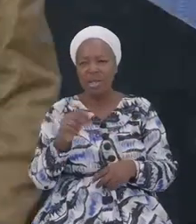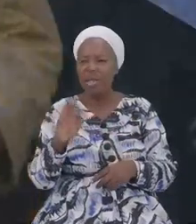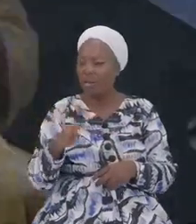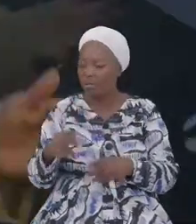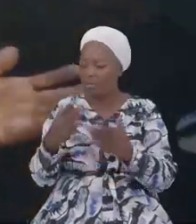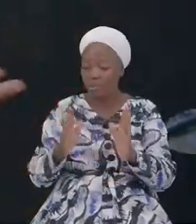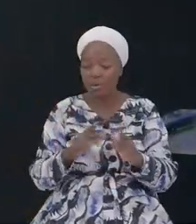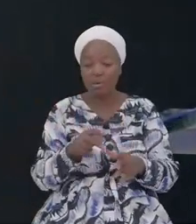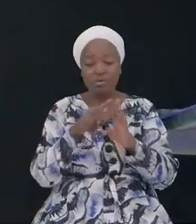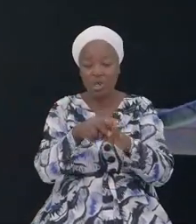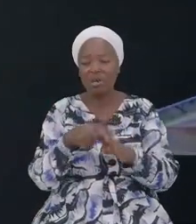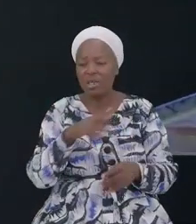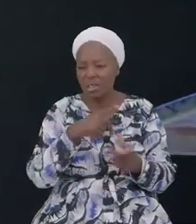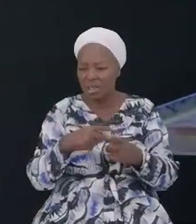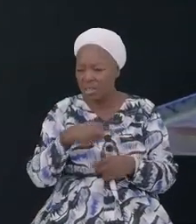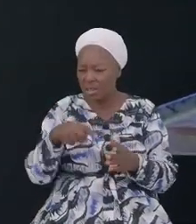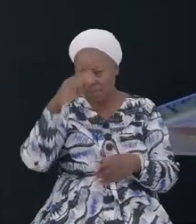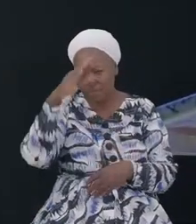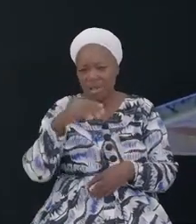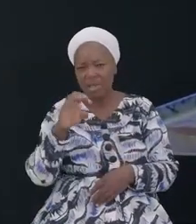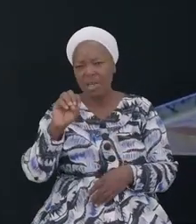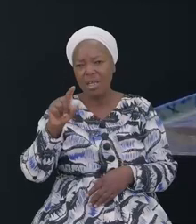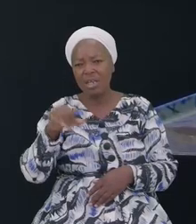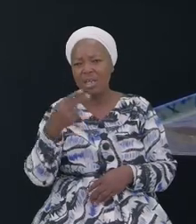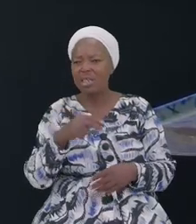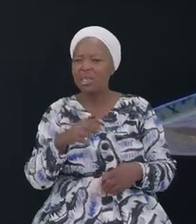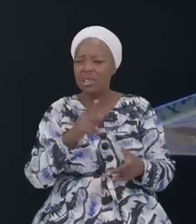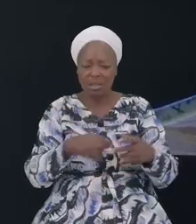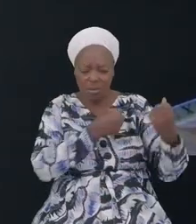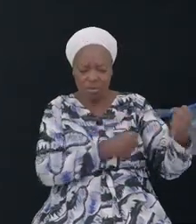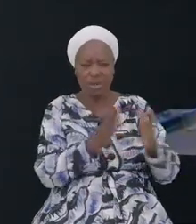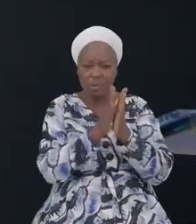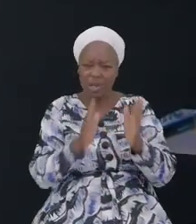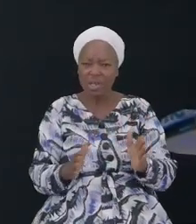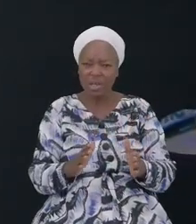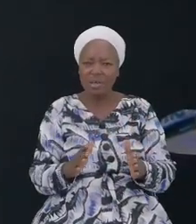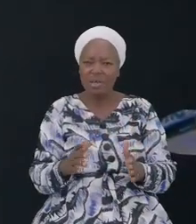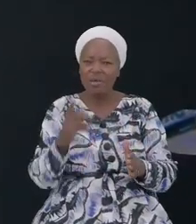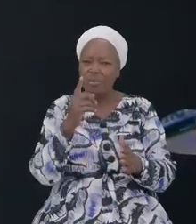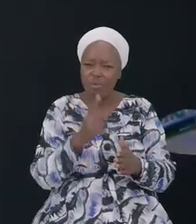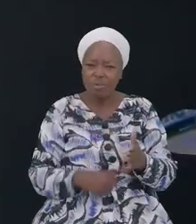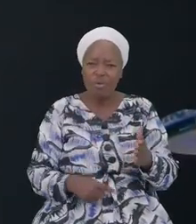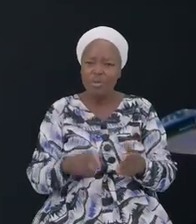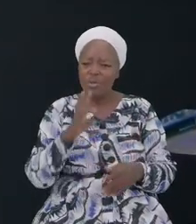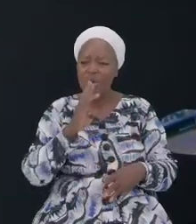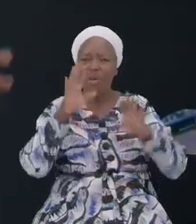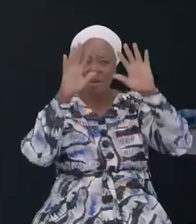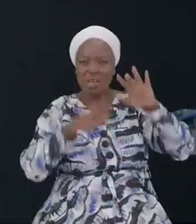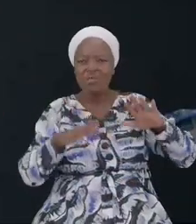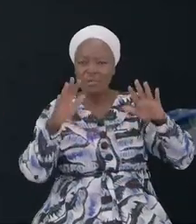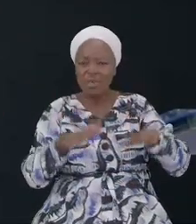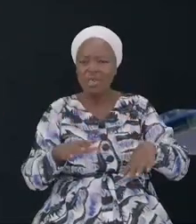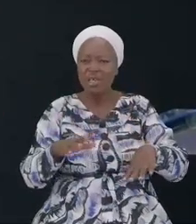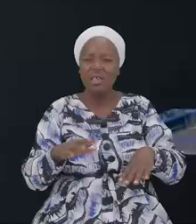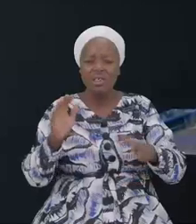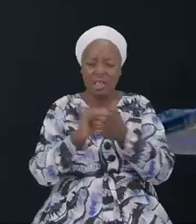chat. Voici Élie, la prière courageuse. Vous voyez, espère la pluie